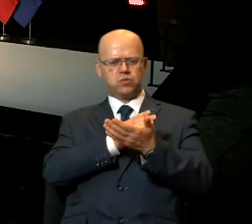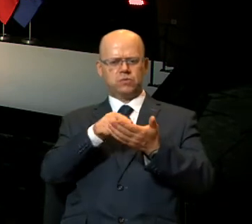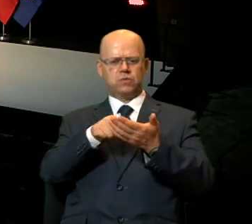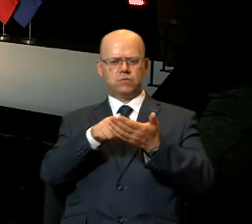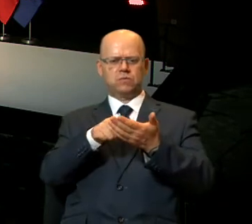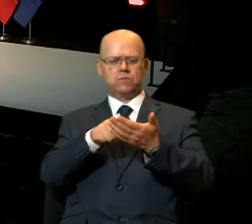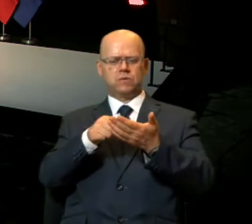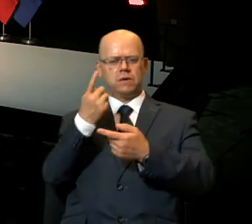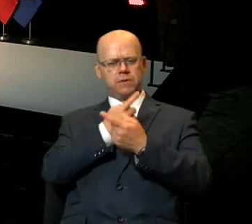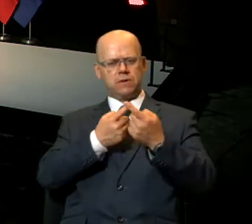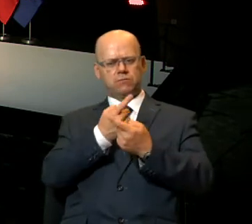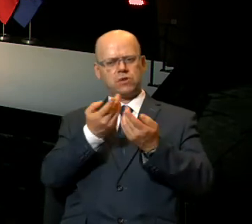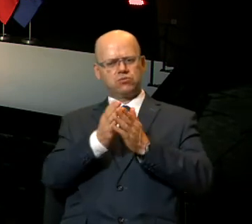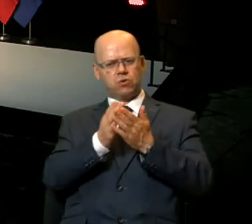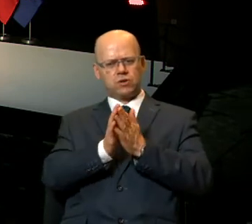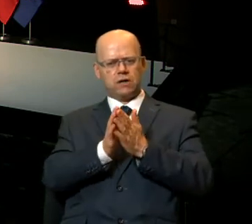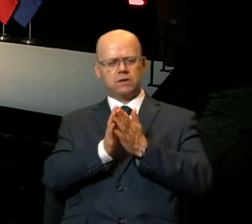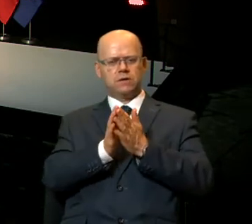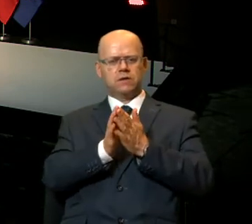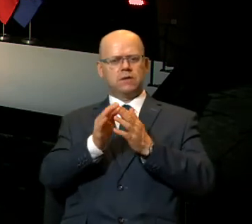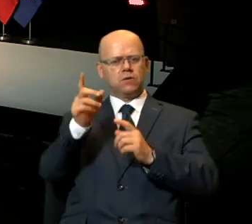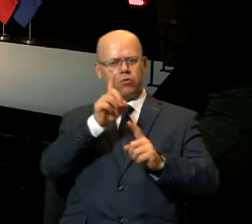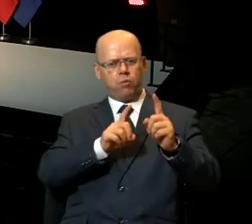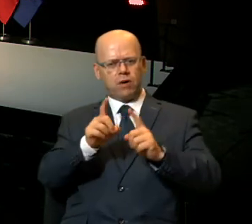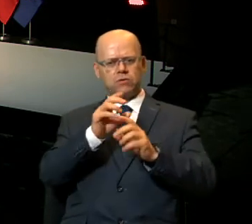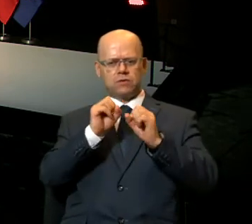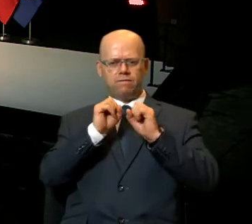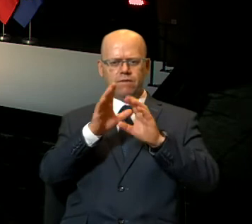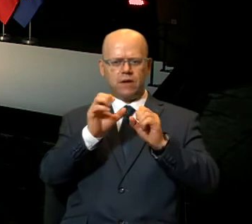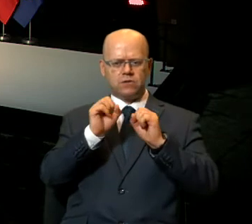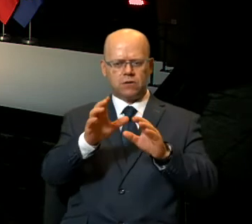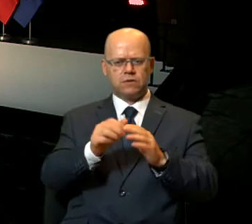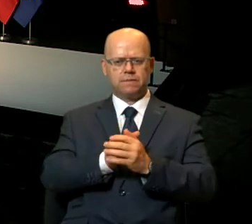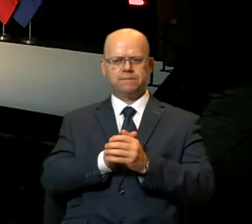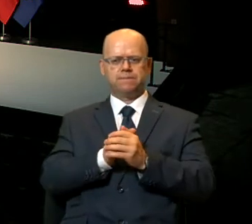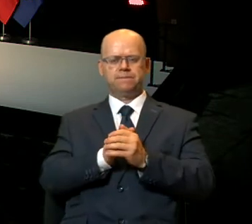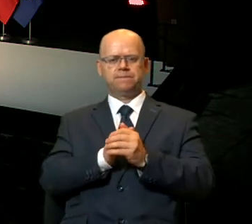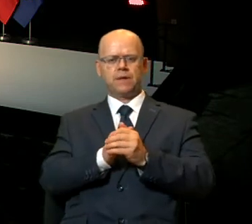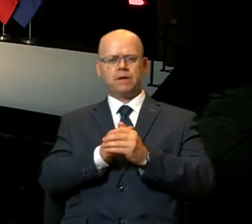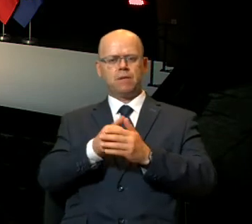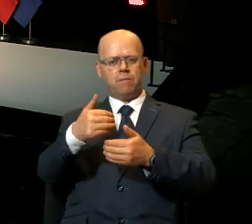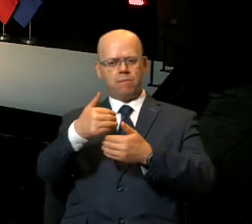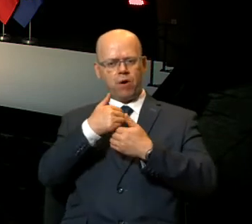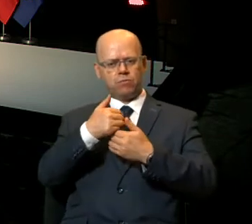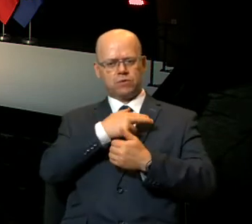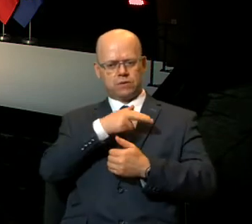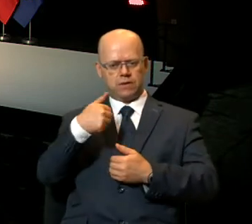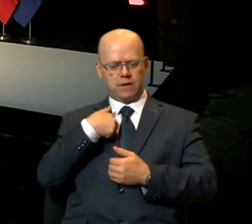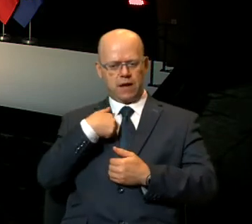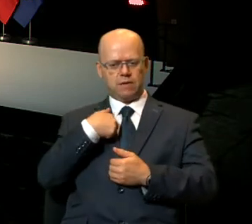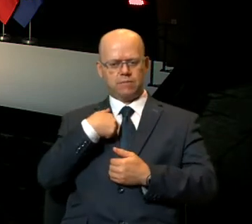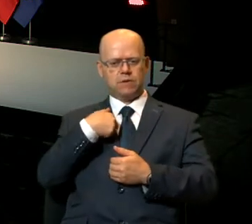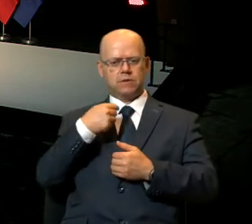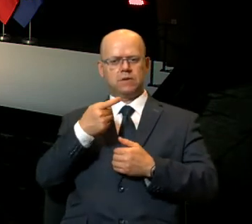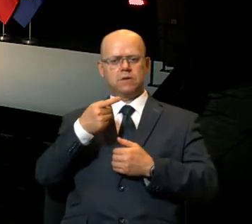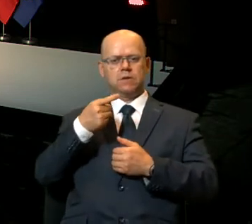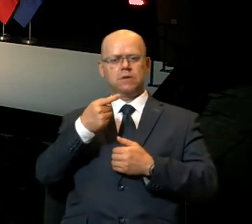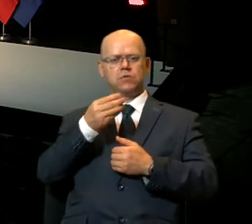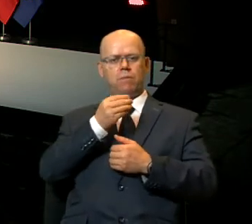ona bardzo tłumacząca, czy pozwalająca nam, Polakom i Polkom, zrozumieć to, co